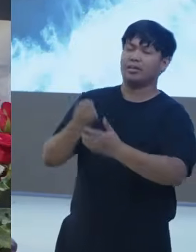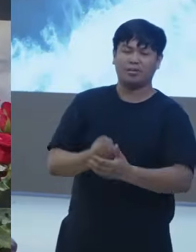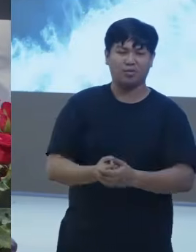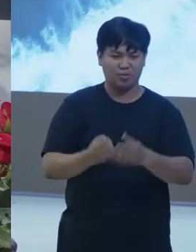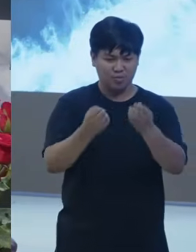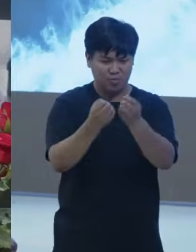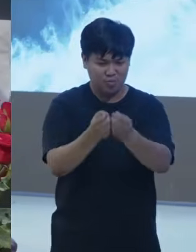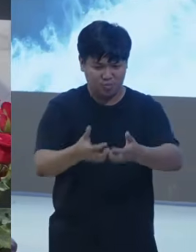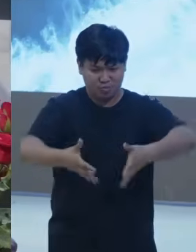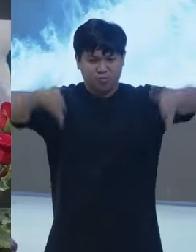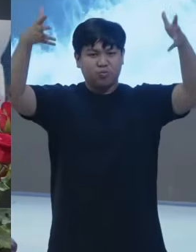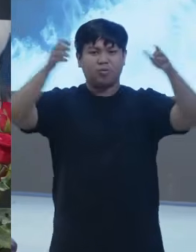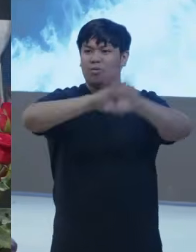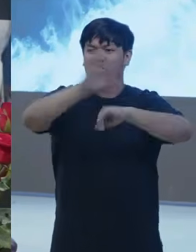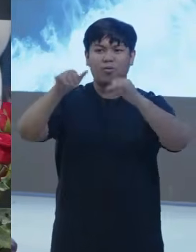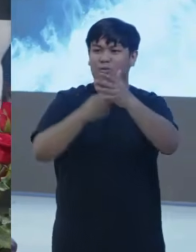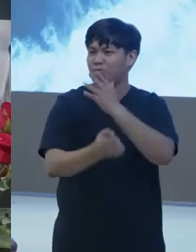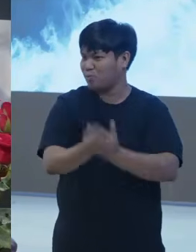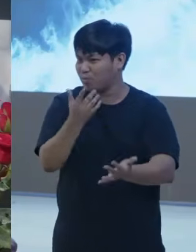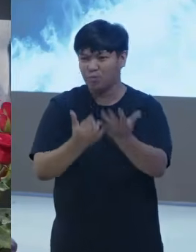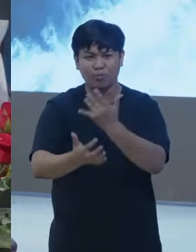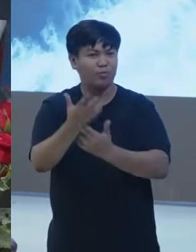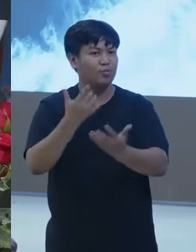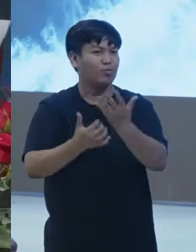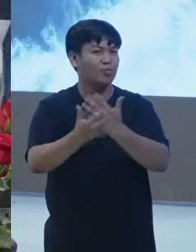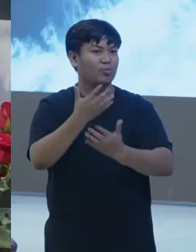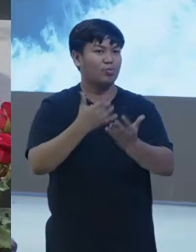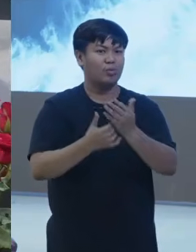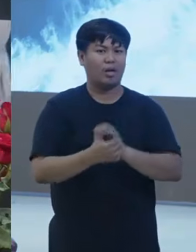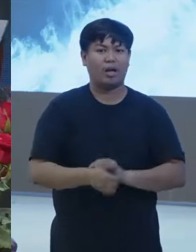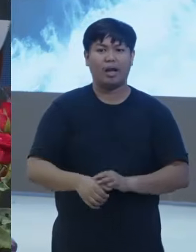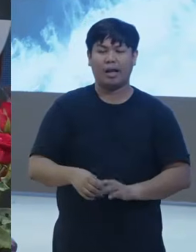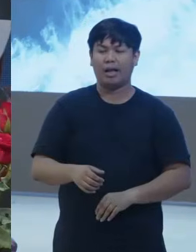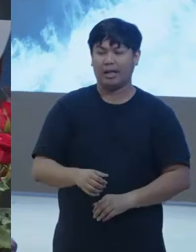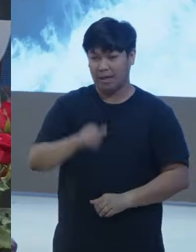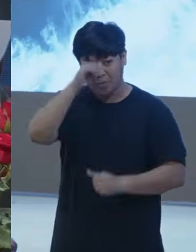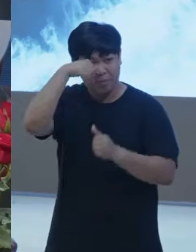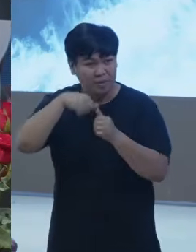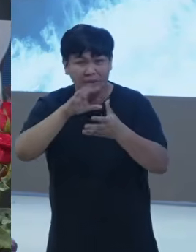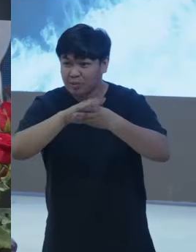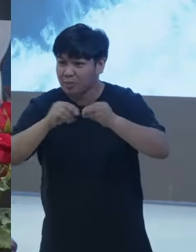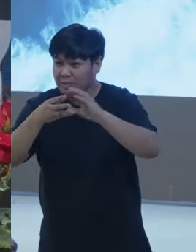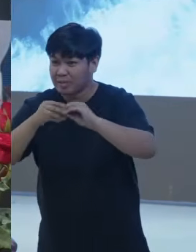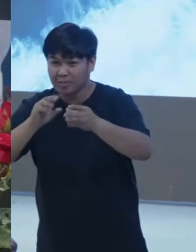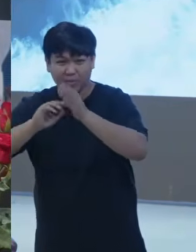na nandun sa isang altar na punong-puno ng basang-basa na tubig.